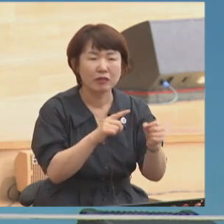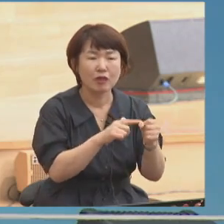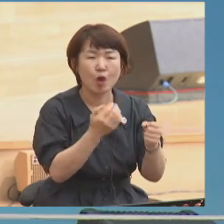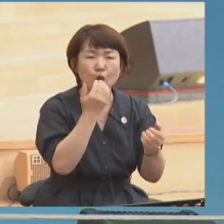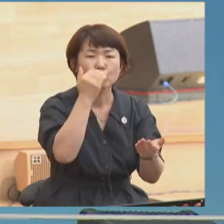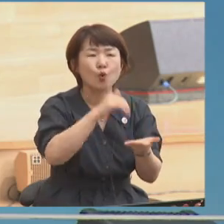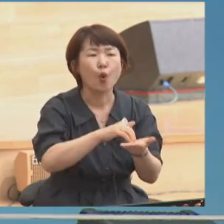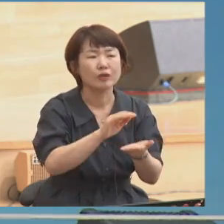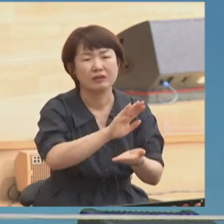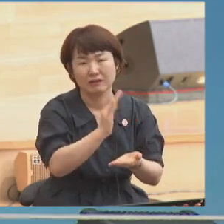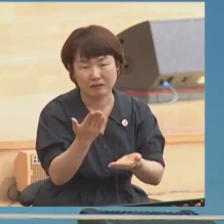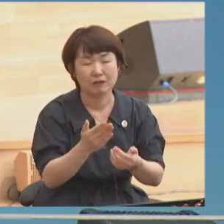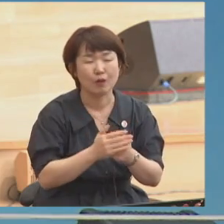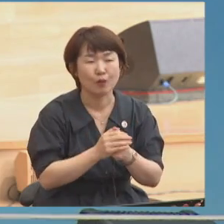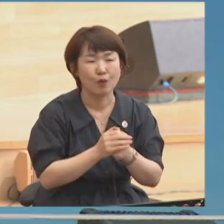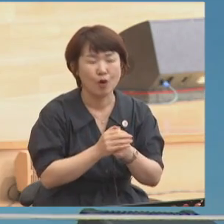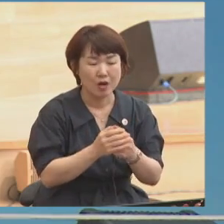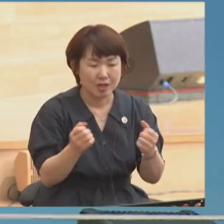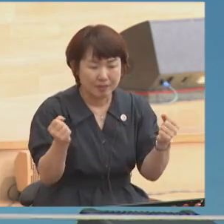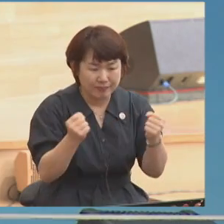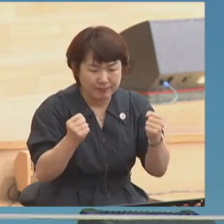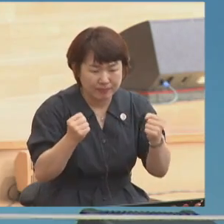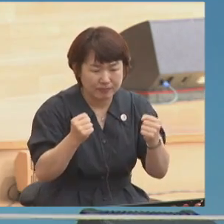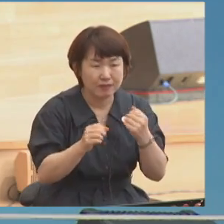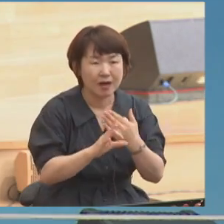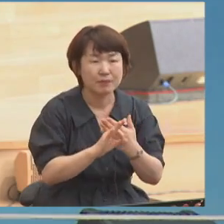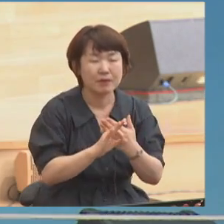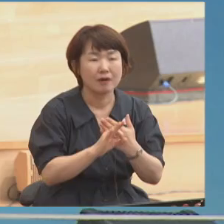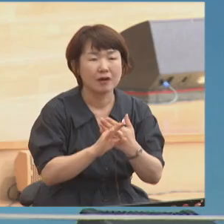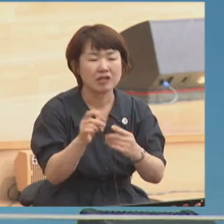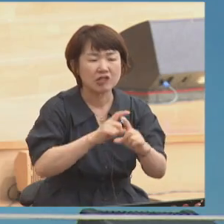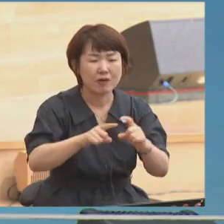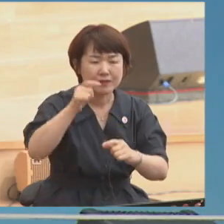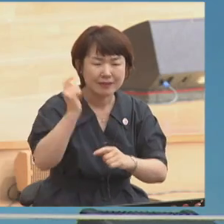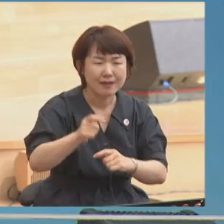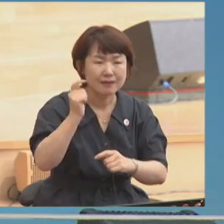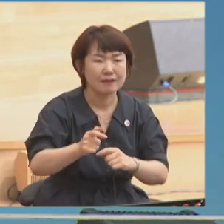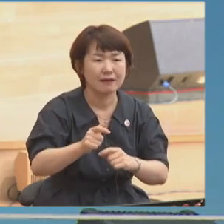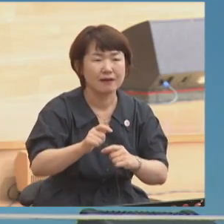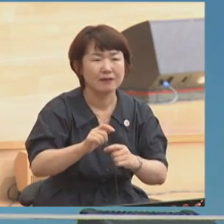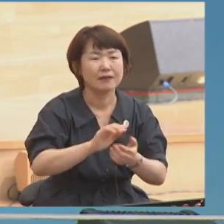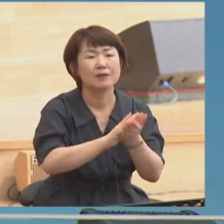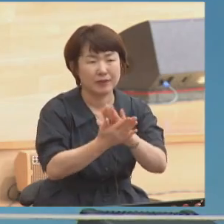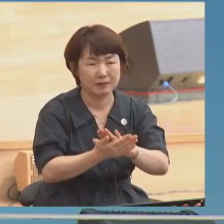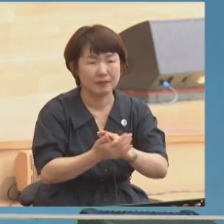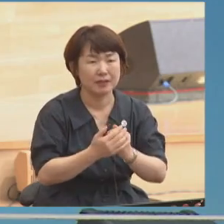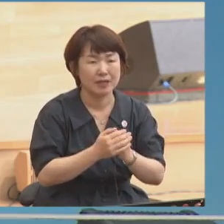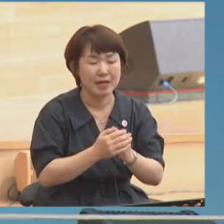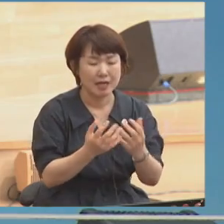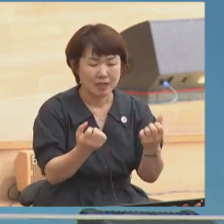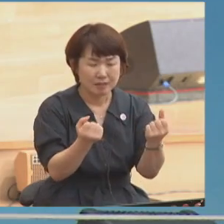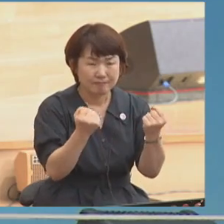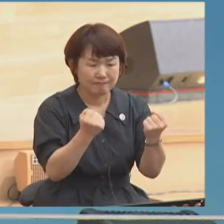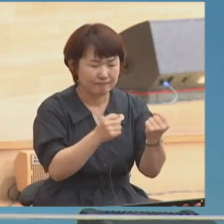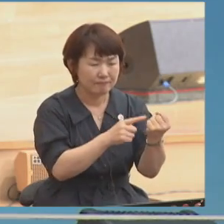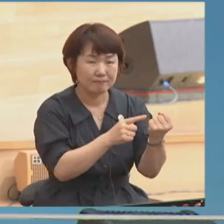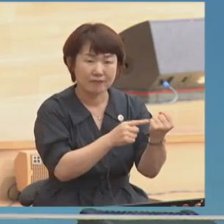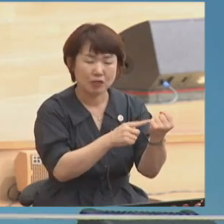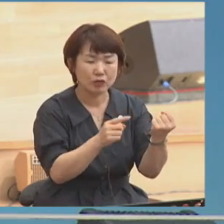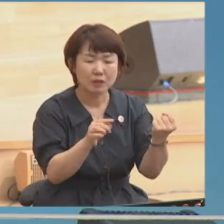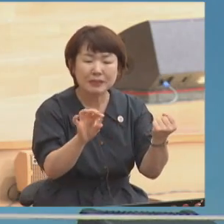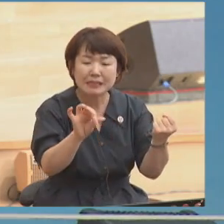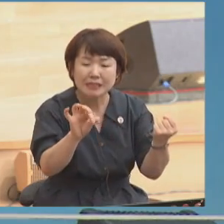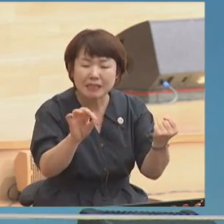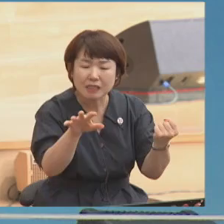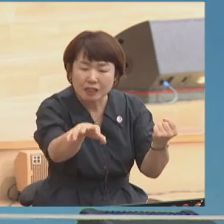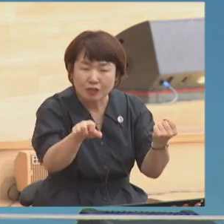되었다. 부르르 떨면 더 단단해졌다. 주먹 찐 손으로는 티끌을 주울